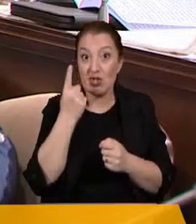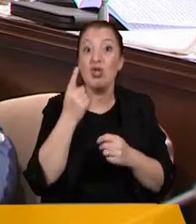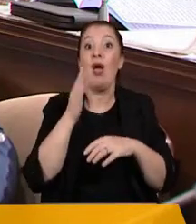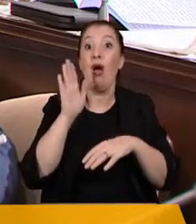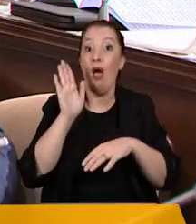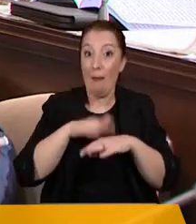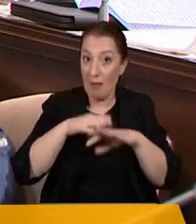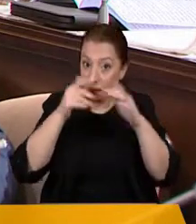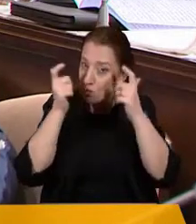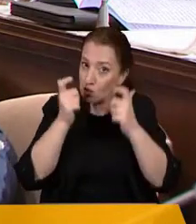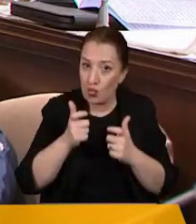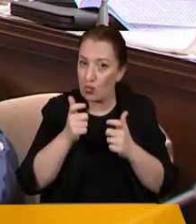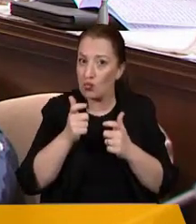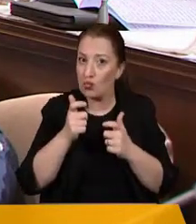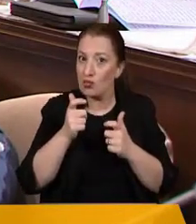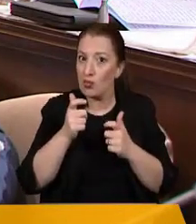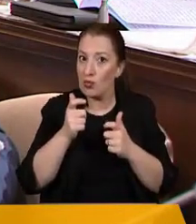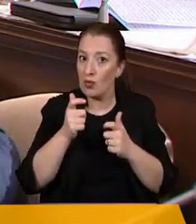getirmekle mi yükümlü arkadaş?